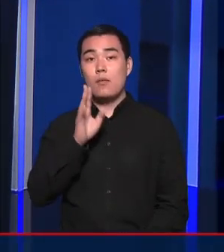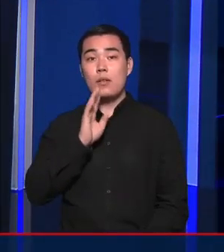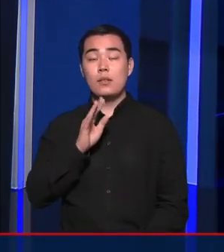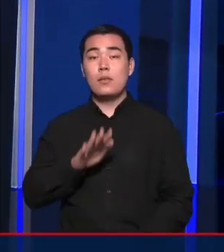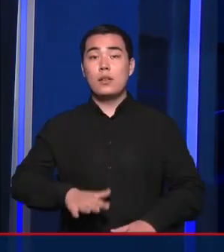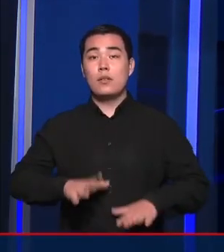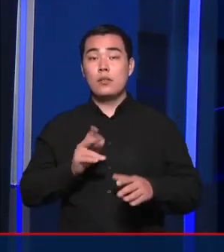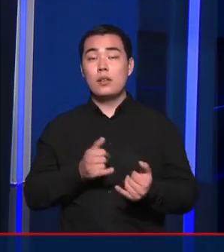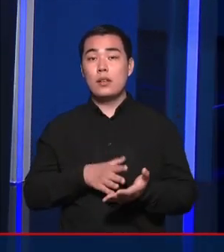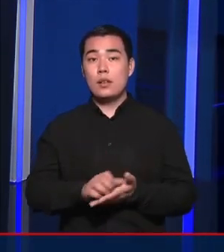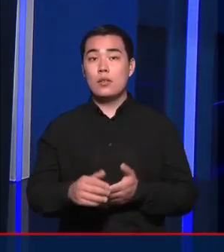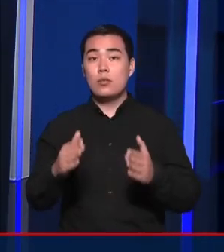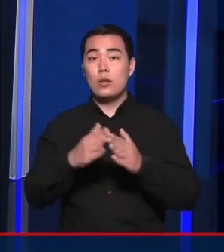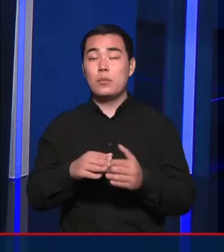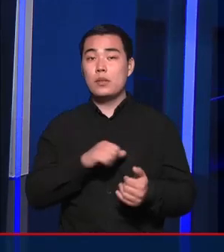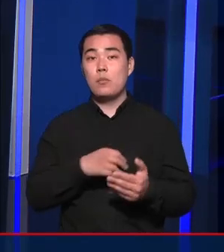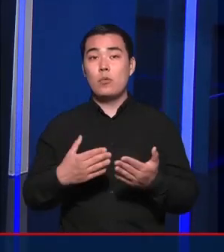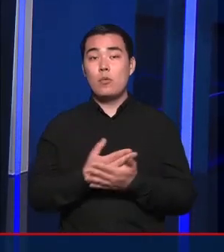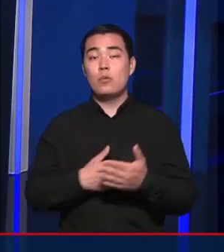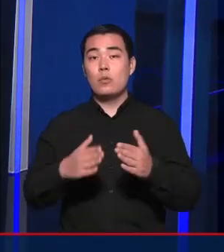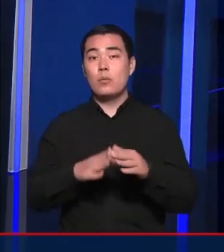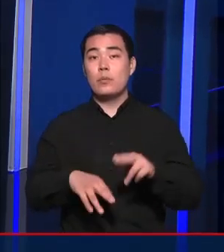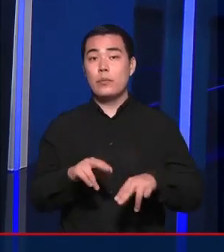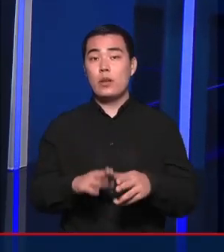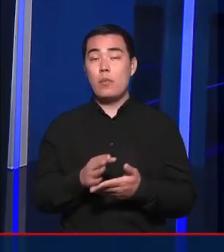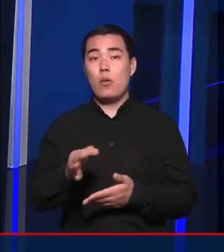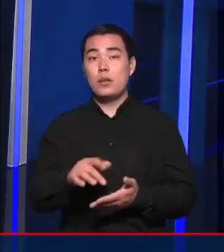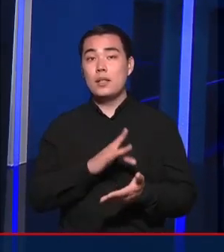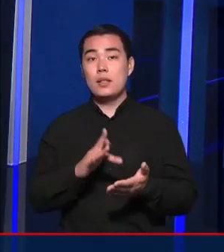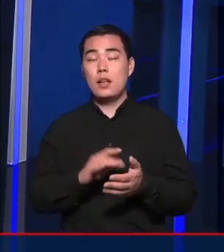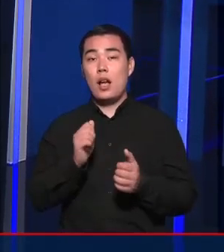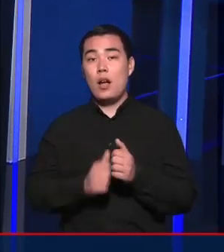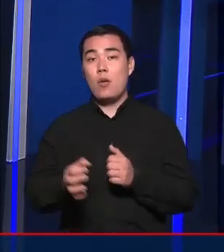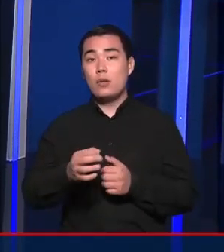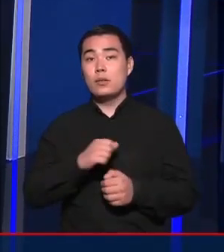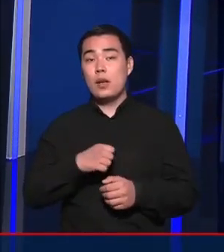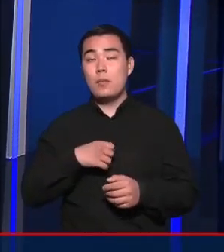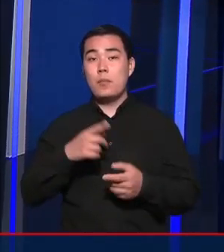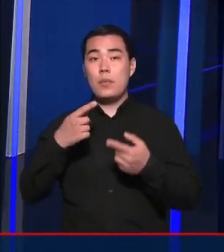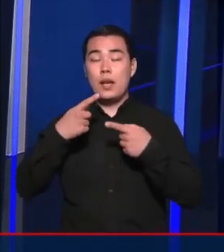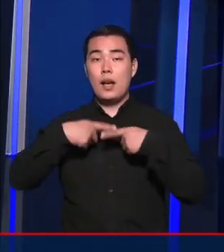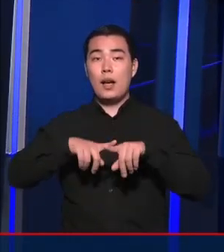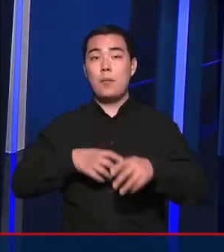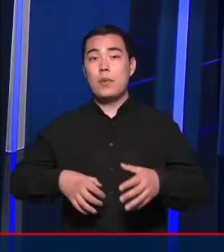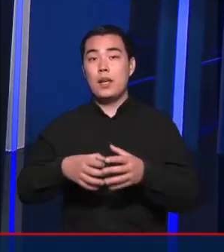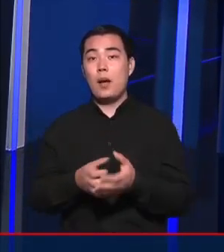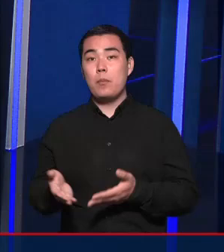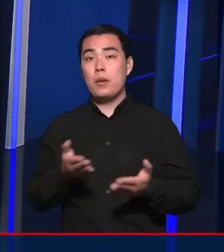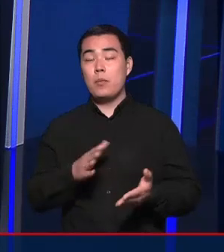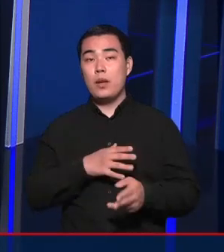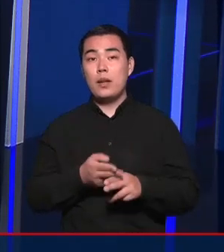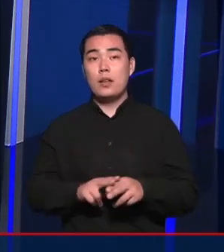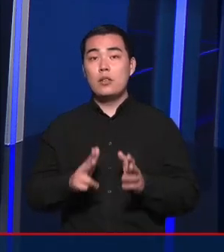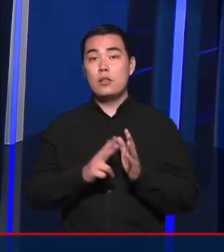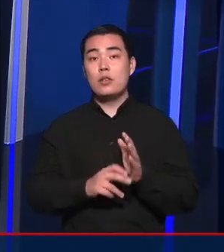тасқыннан қираған үйлердің орны күреліп, жаңа салынып жатыр. Облыс орталығына әр ауданнан механикалық бригадалар тартылған.